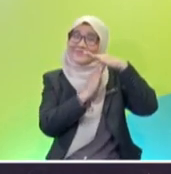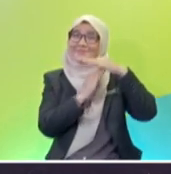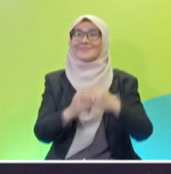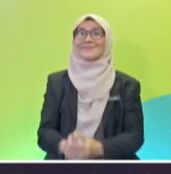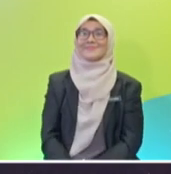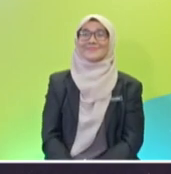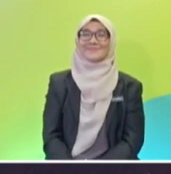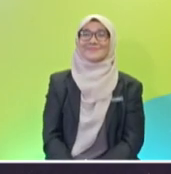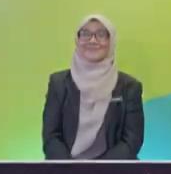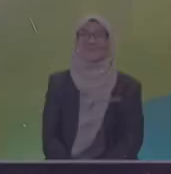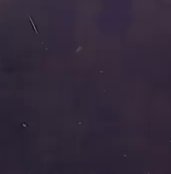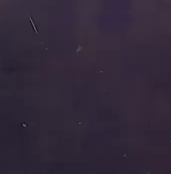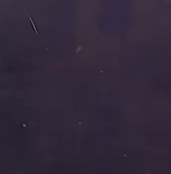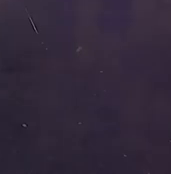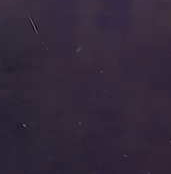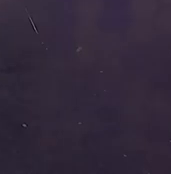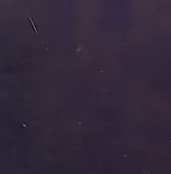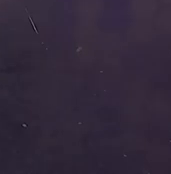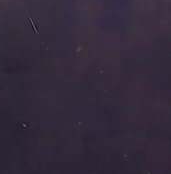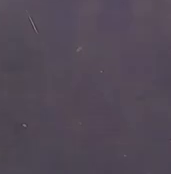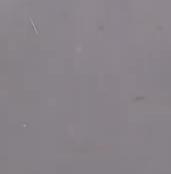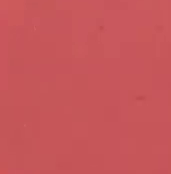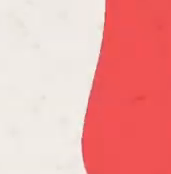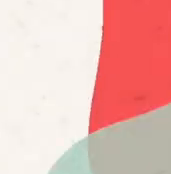KBM. Kalah. Lambat.